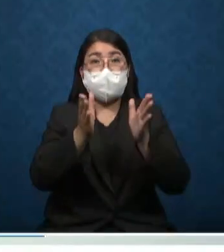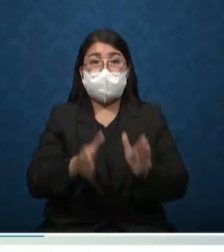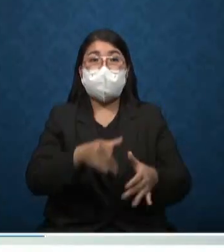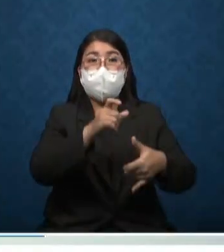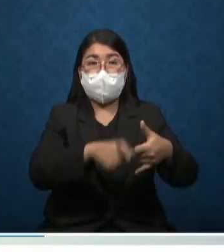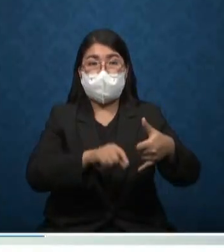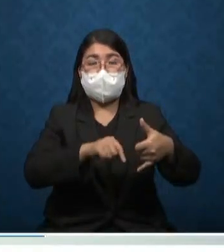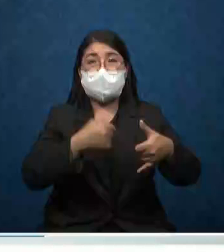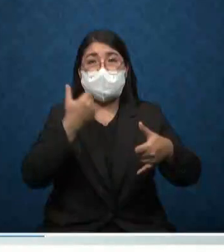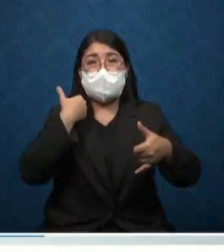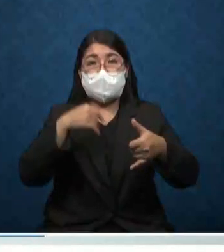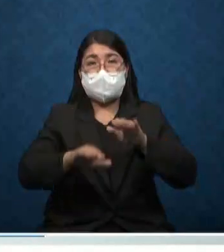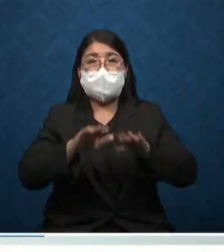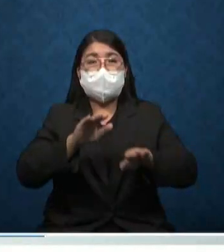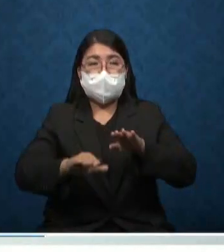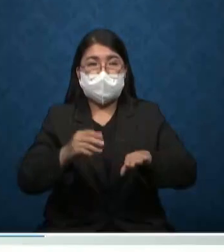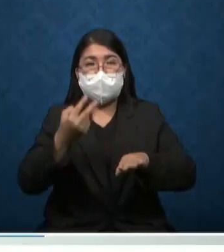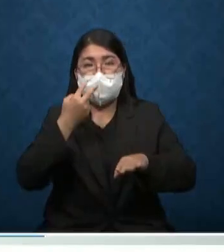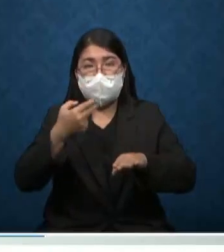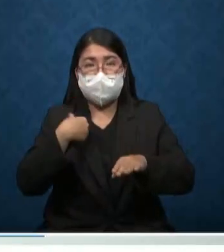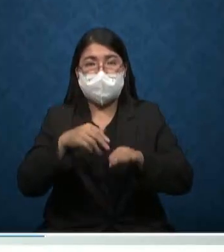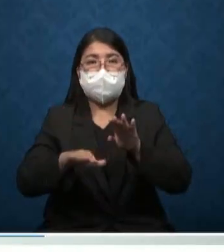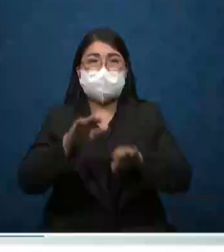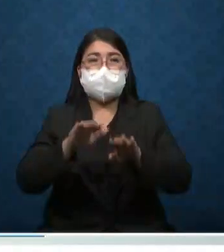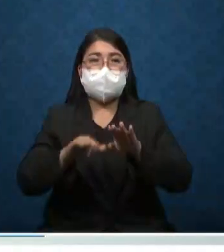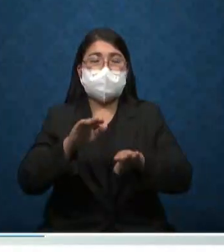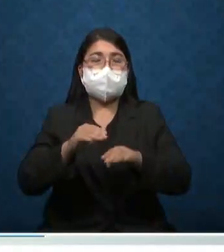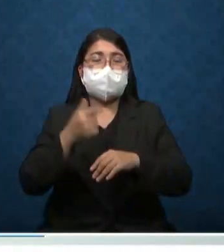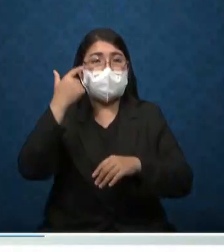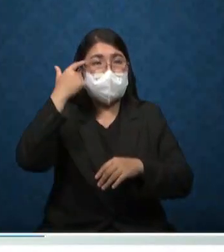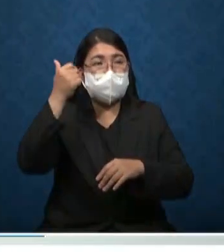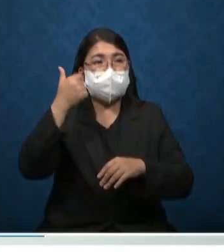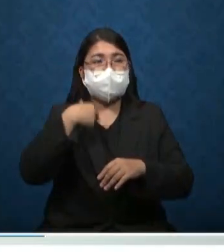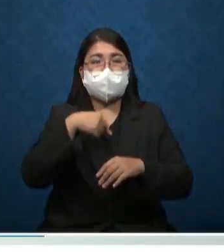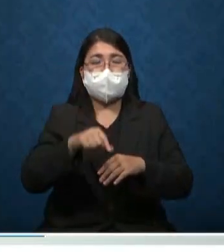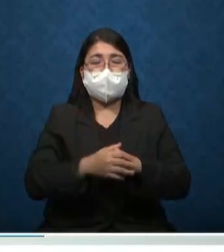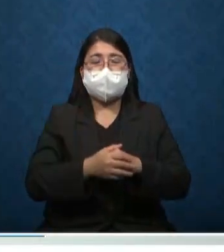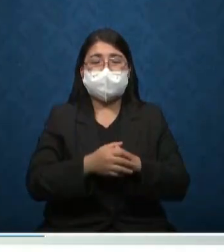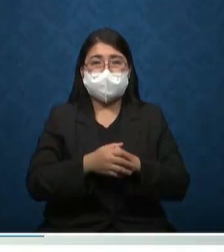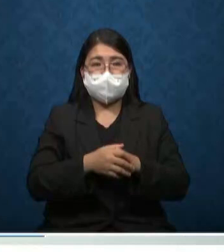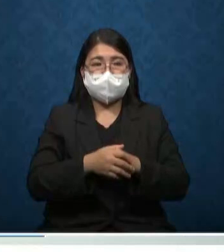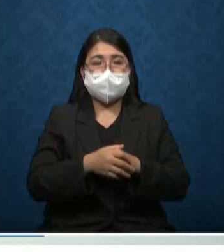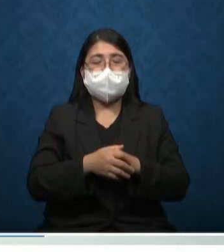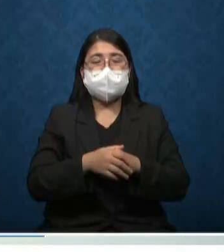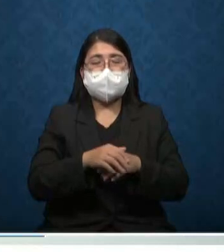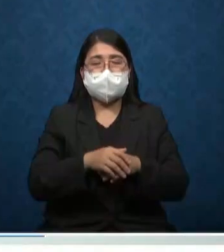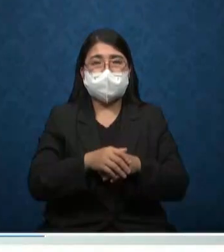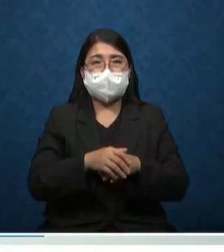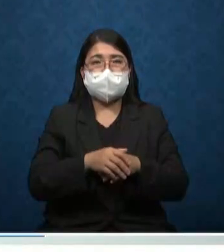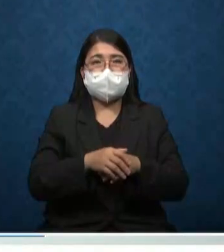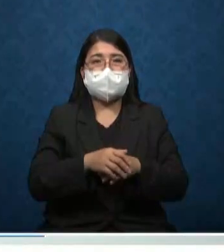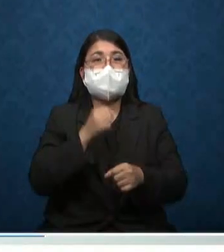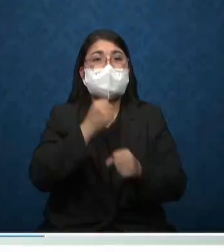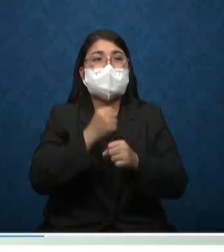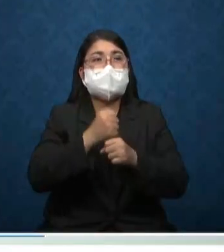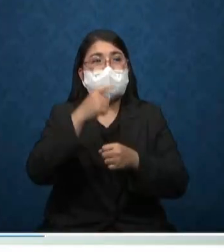าได้มีการเทียบระดับความสามารถของเขาแล้วก็ได้รับวุฒิทางการศึกษาในระดับความสามารถของเขาก็จะทำให้ประ